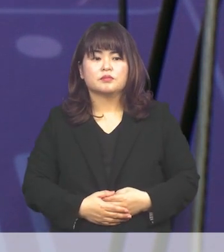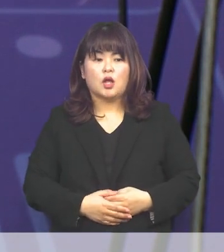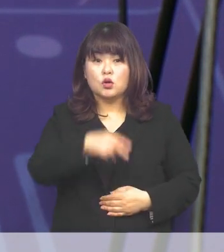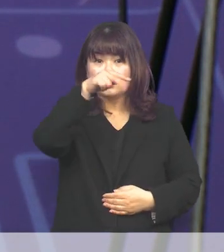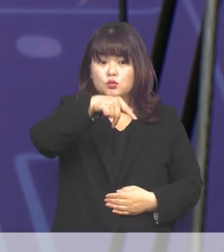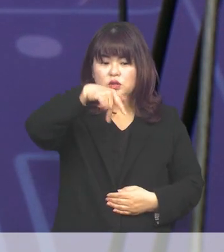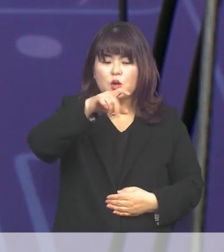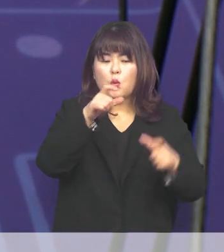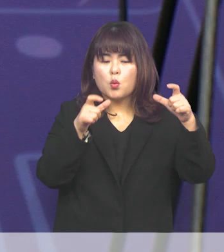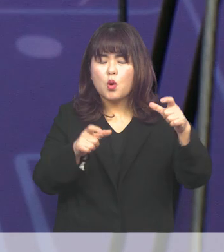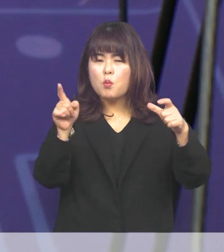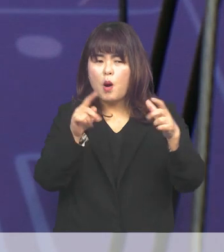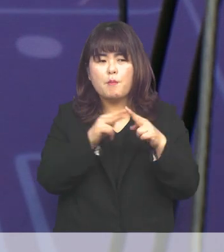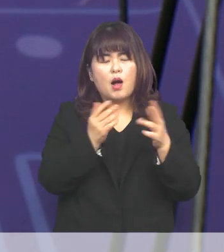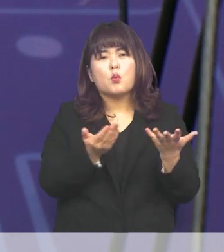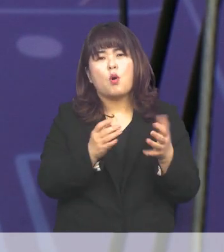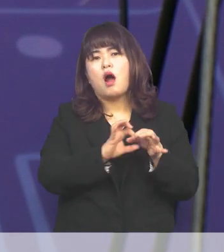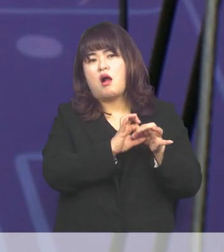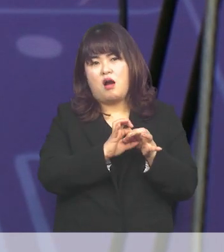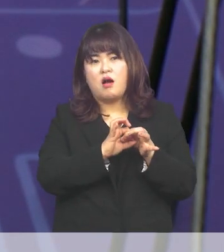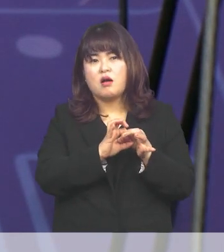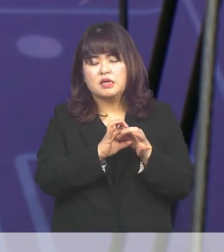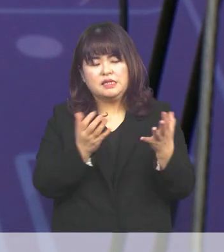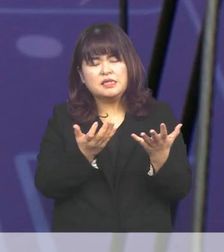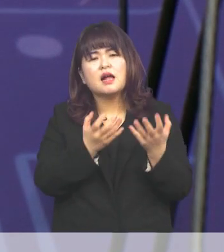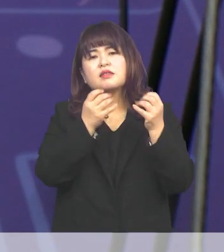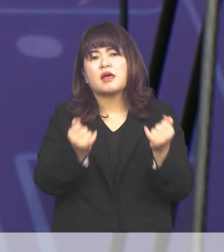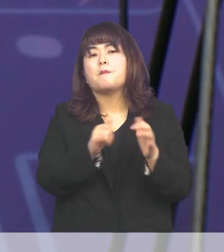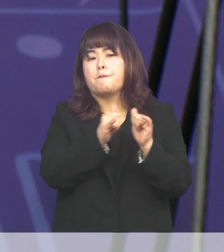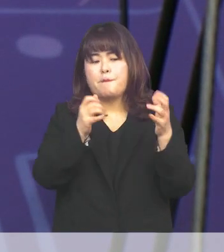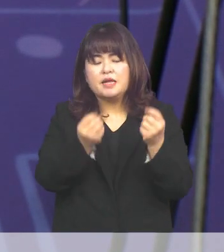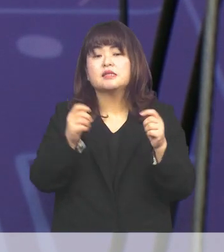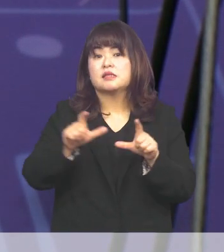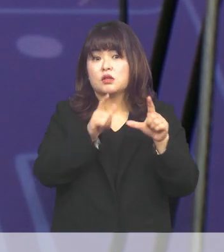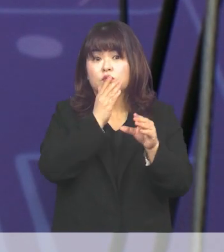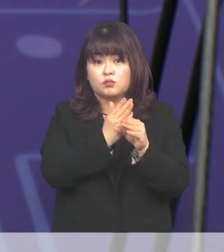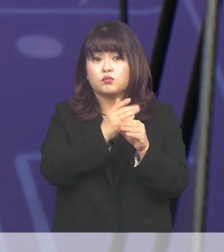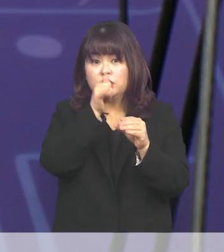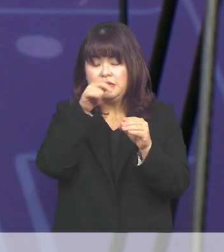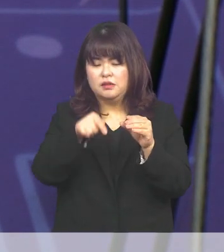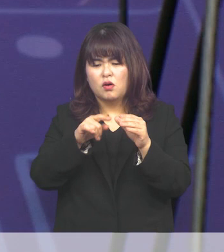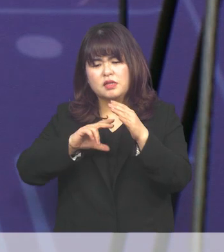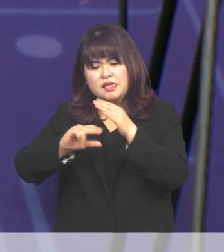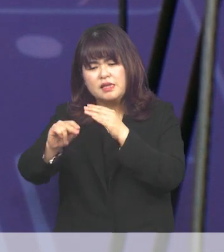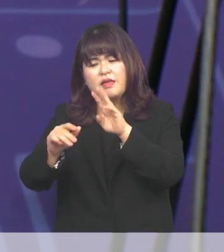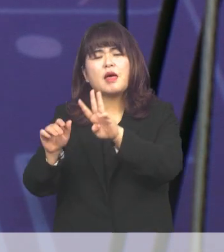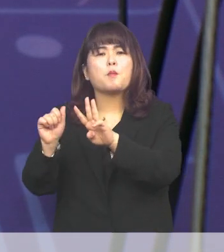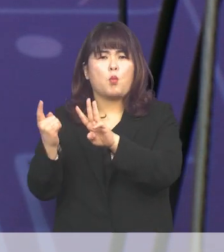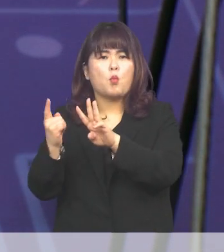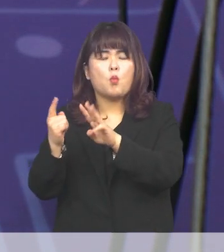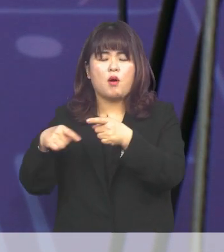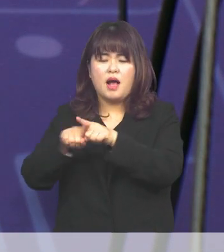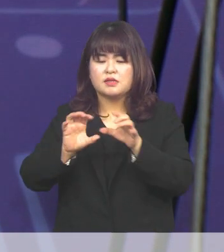수지구에도 반도체 관련 우리 인력들이 많이 살고 계신데요. 지하철 3호선